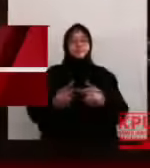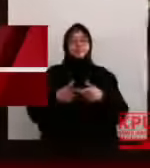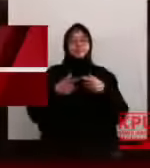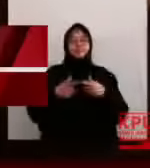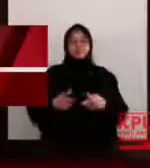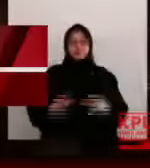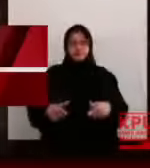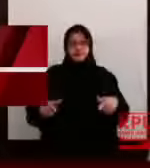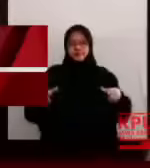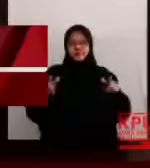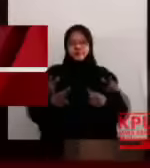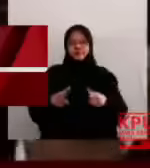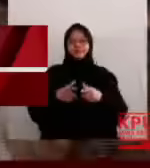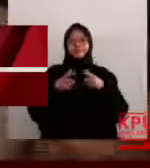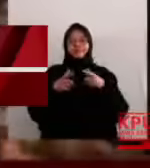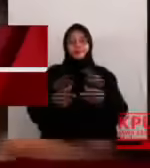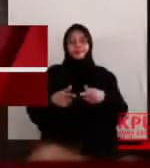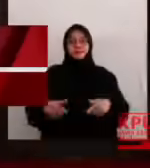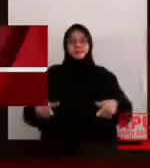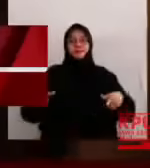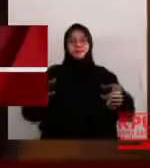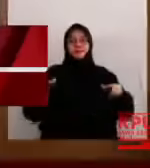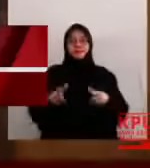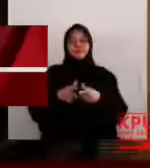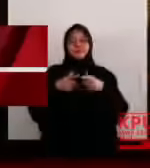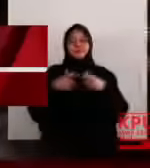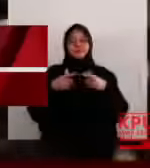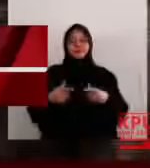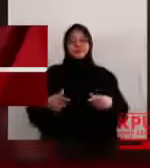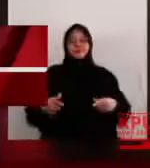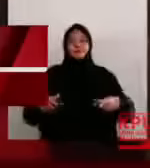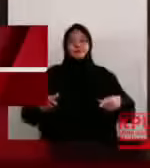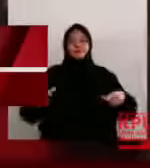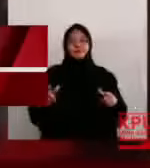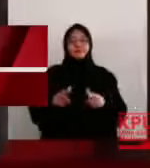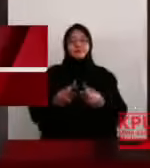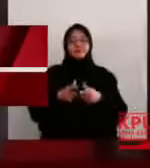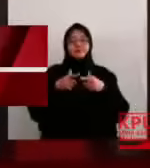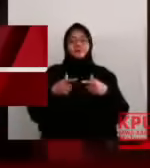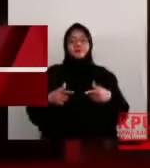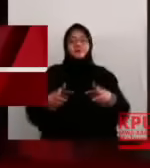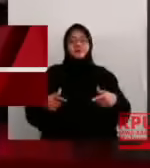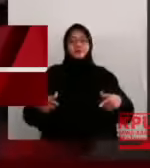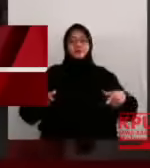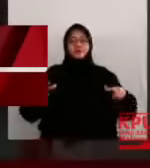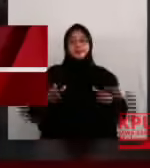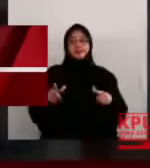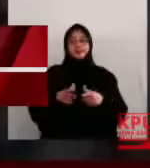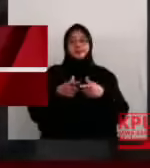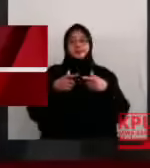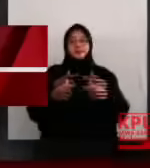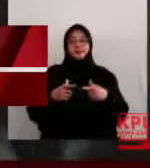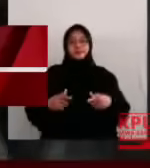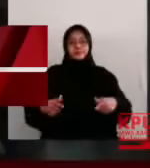KPU Provinsi Jawa Barat yang mana memang ini tarian sambutan dari KPU Provinsi Jawa Barat ini sudah selesai